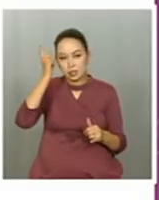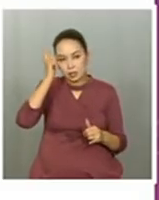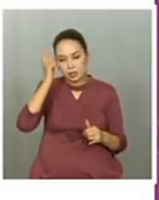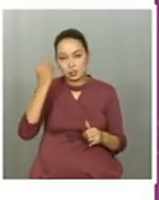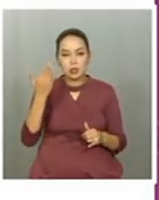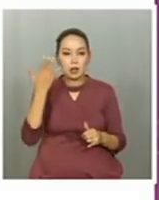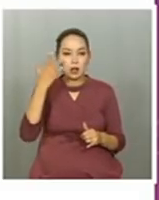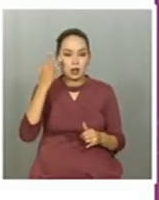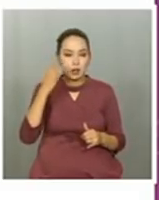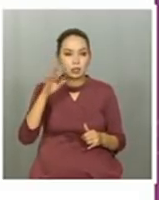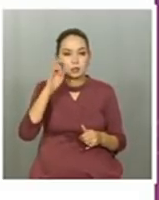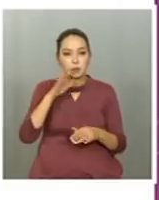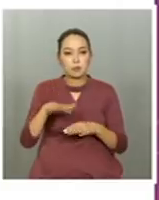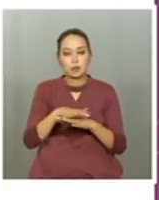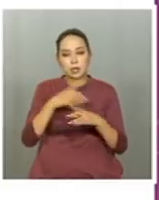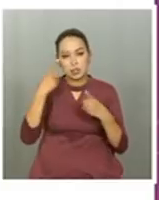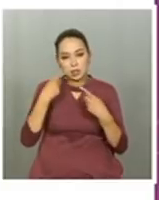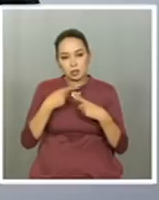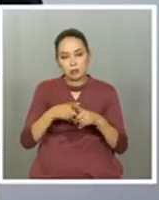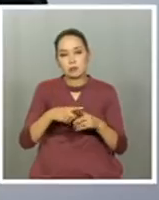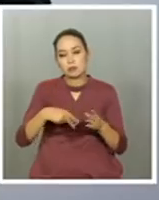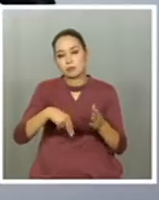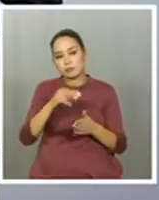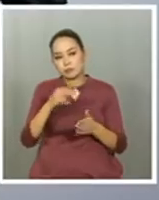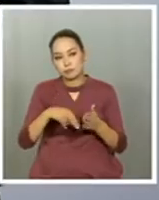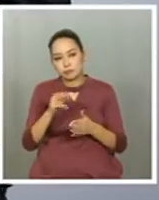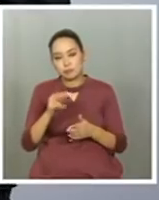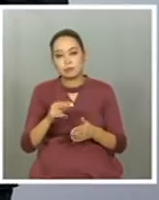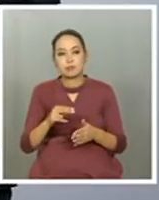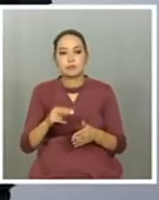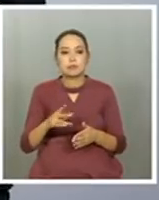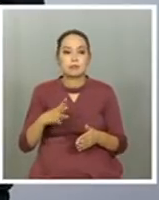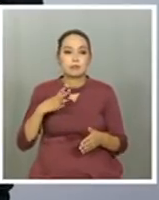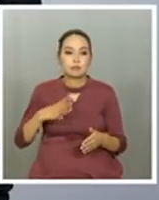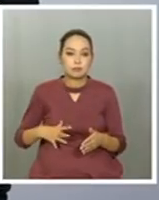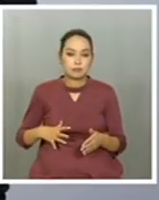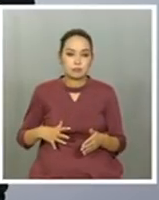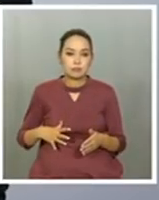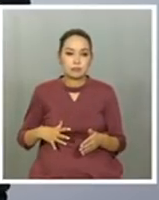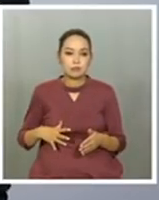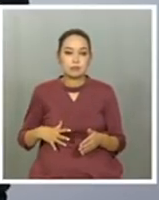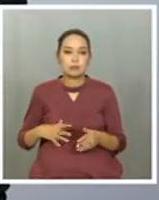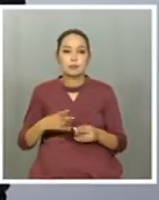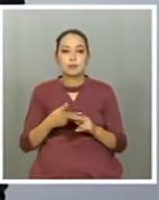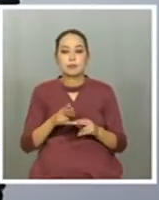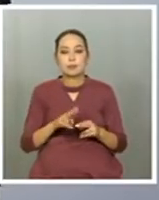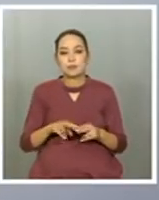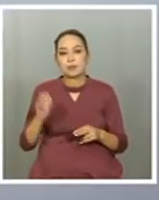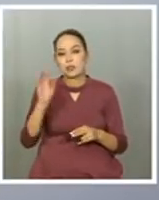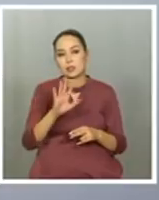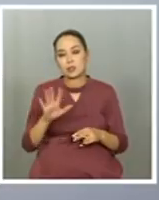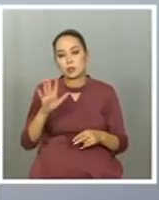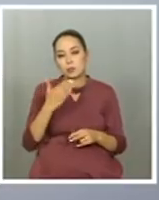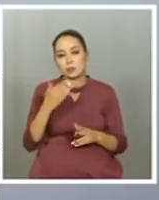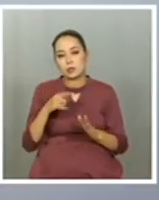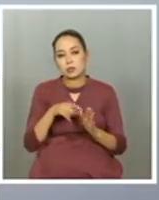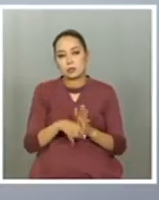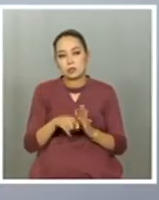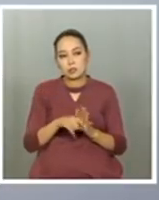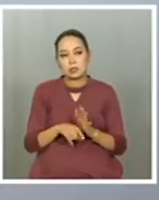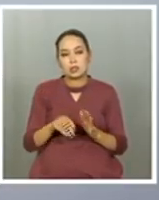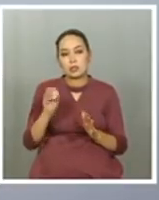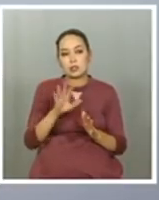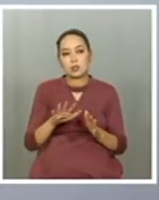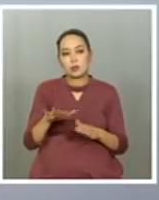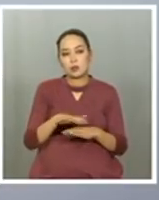сынды мемлекеттердің технологияларын сатып алуға мәжбүр болады. Бұл Еуропалық одақтың ішінде де Еуропа аумағында